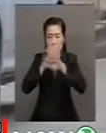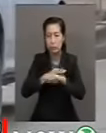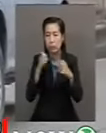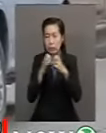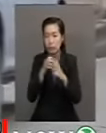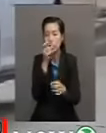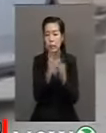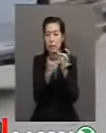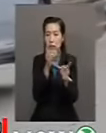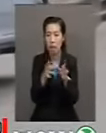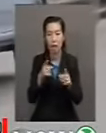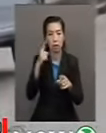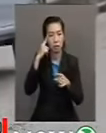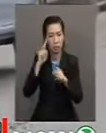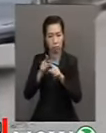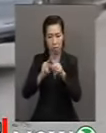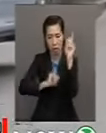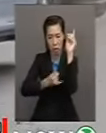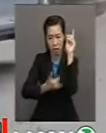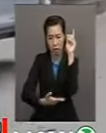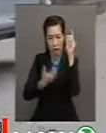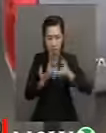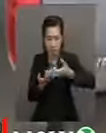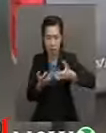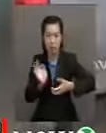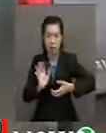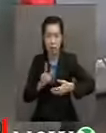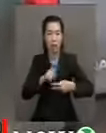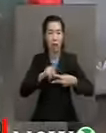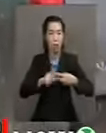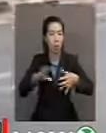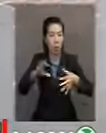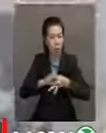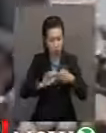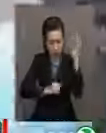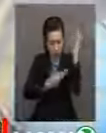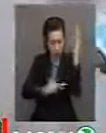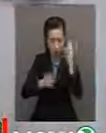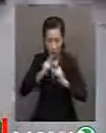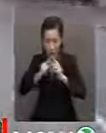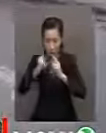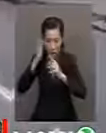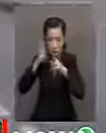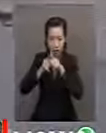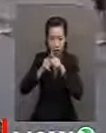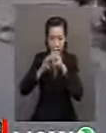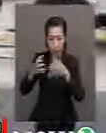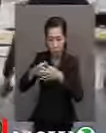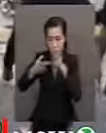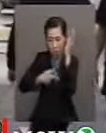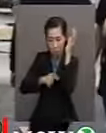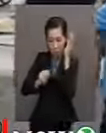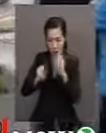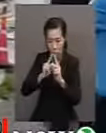เกี่ยวกับเรื่องแบ่งแยกดินแดนไม่เกี่ยวกับเรื่องของการพูดคุยเรื่องสันติสุขในชายแดนใต้ส่วนจะมีใครจ้างวาหรือไม่ตอนนี้